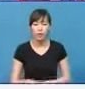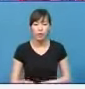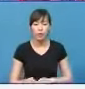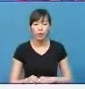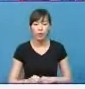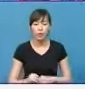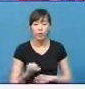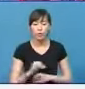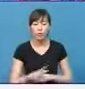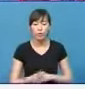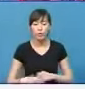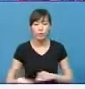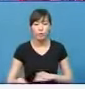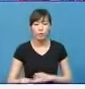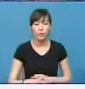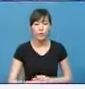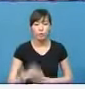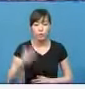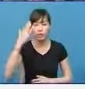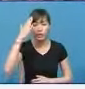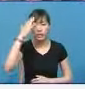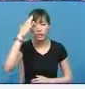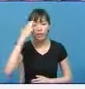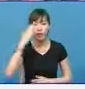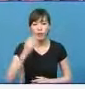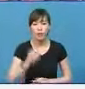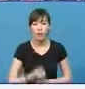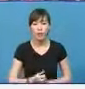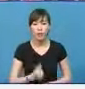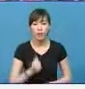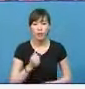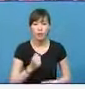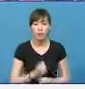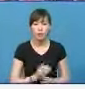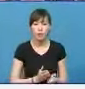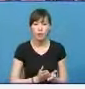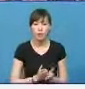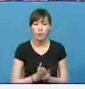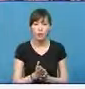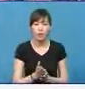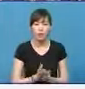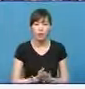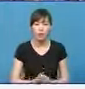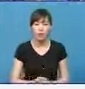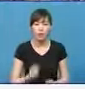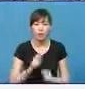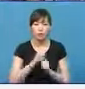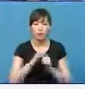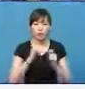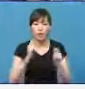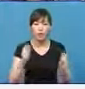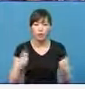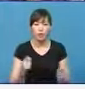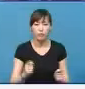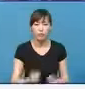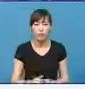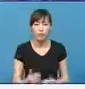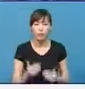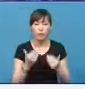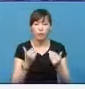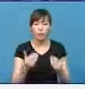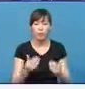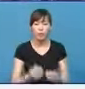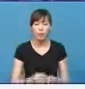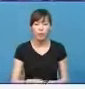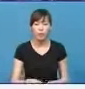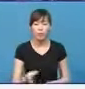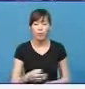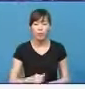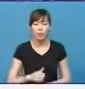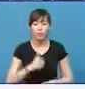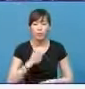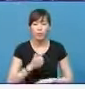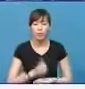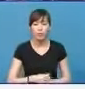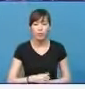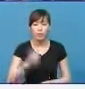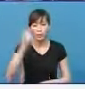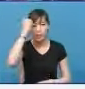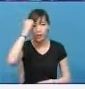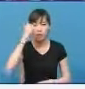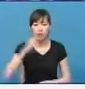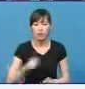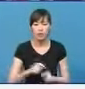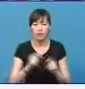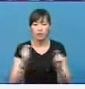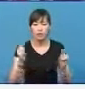өңірінің таланттары, еңбегі сіңген өнер майталмандары үлкен сый құрметке бөленді. Оларға облыс әкімінің алғыс хаттары,